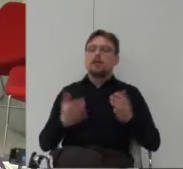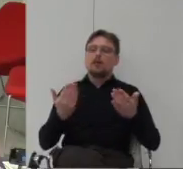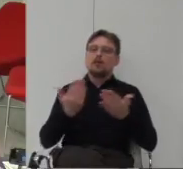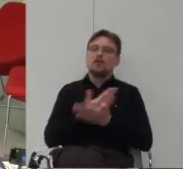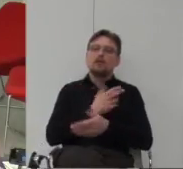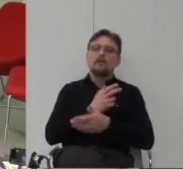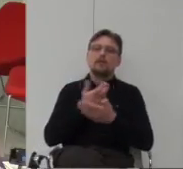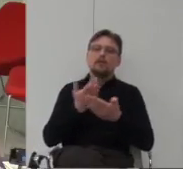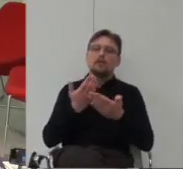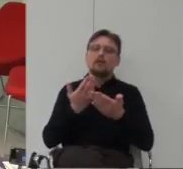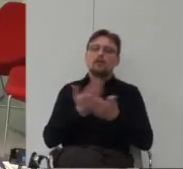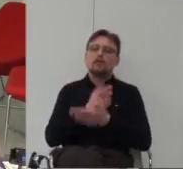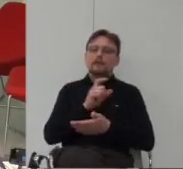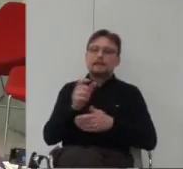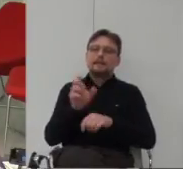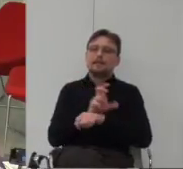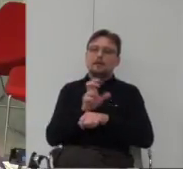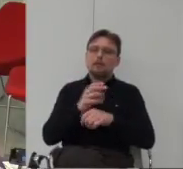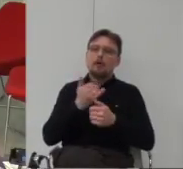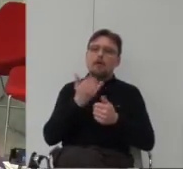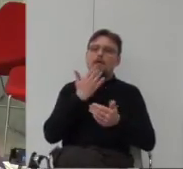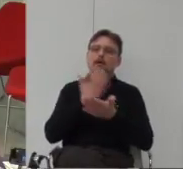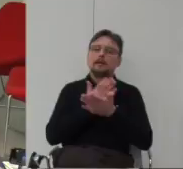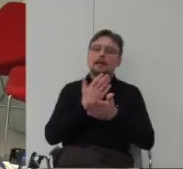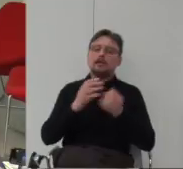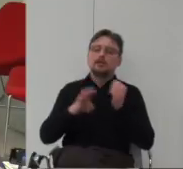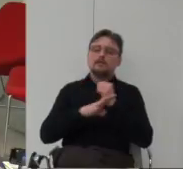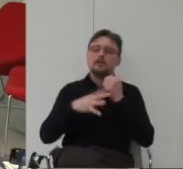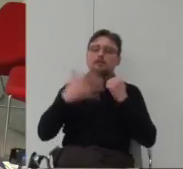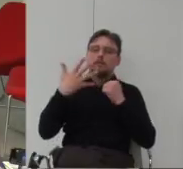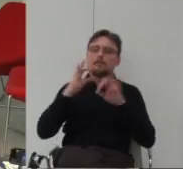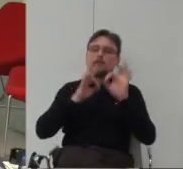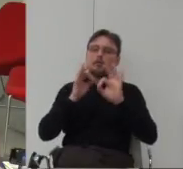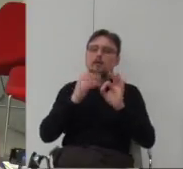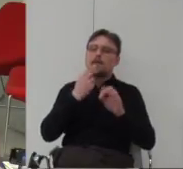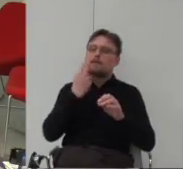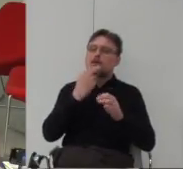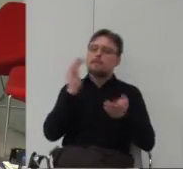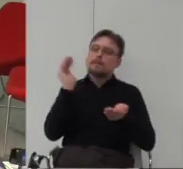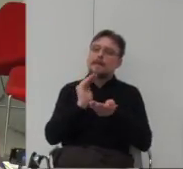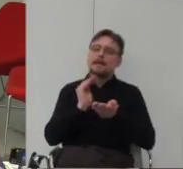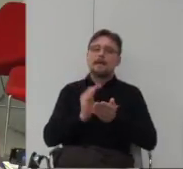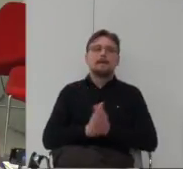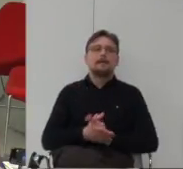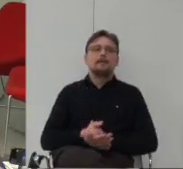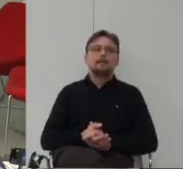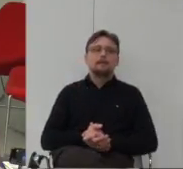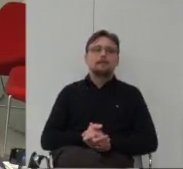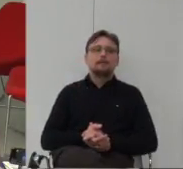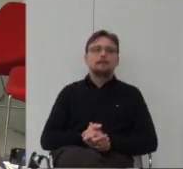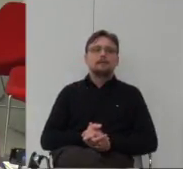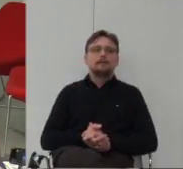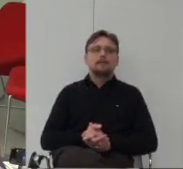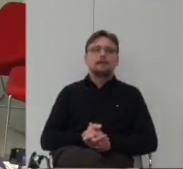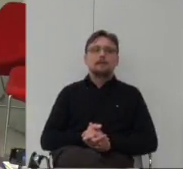zużywać 95% wody mniej niż farmy takie, słychać mnie?